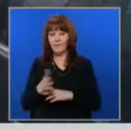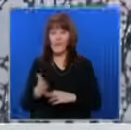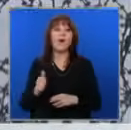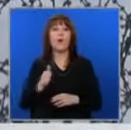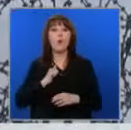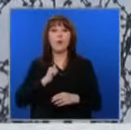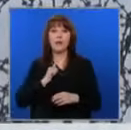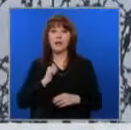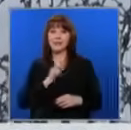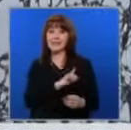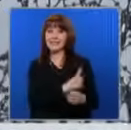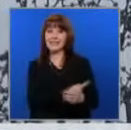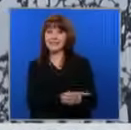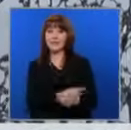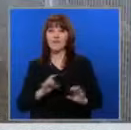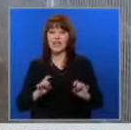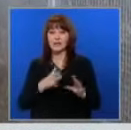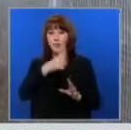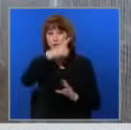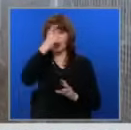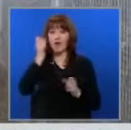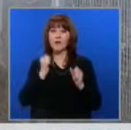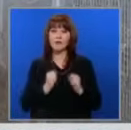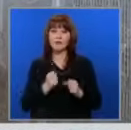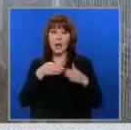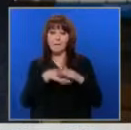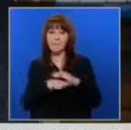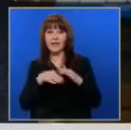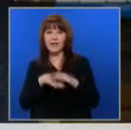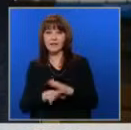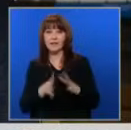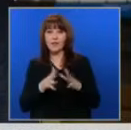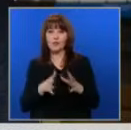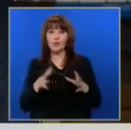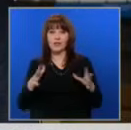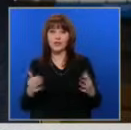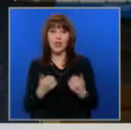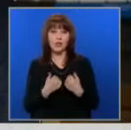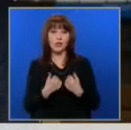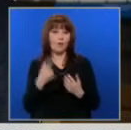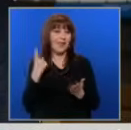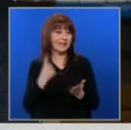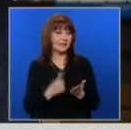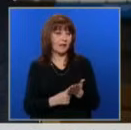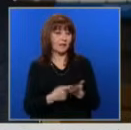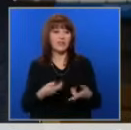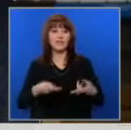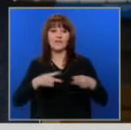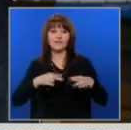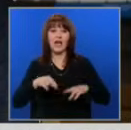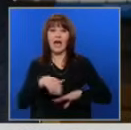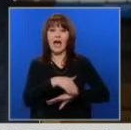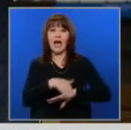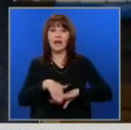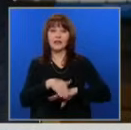се усилва преди началото на пролетта, когато се очаква мигрантския поток отново да нарасне. С моя заповед ще бъдат възстановени гранични